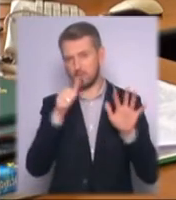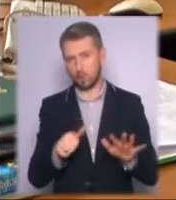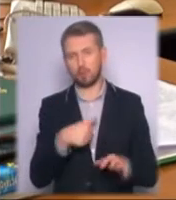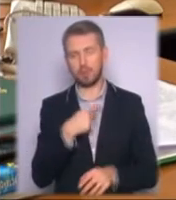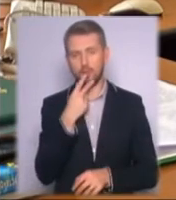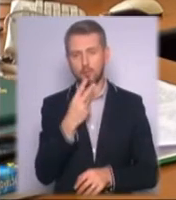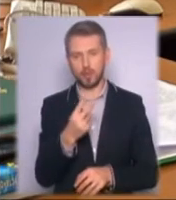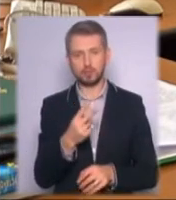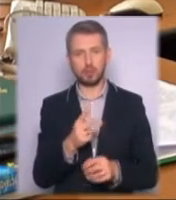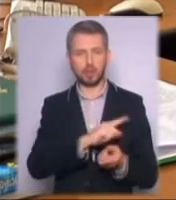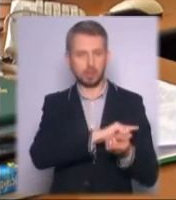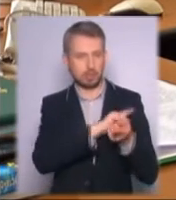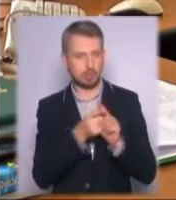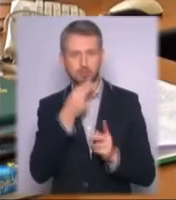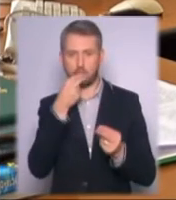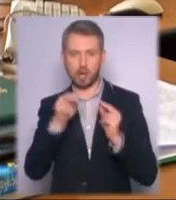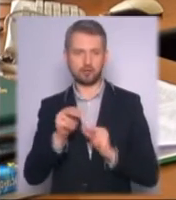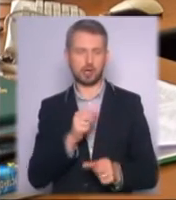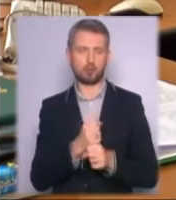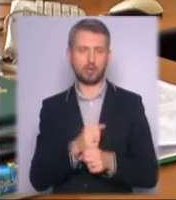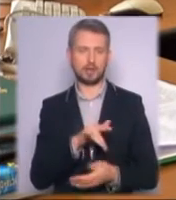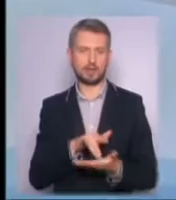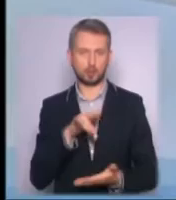побачимо кардинальне покращення роботи центру.